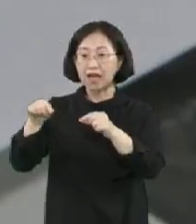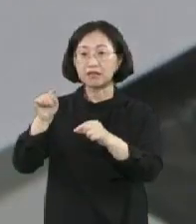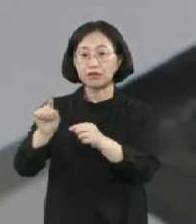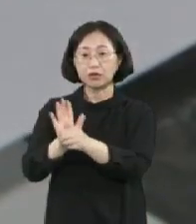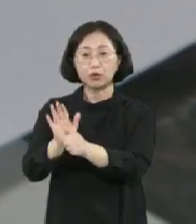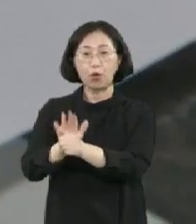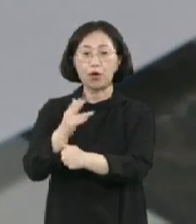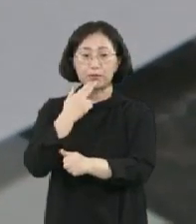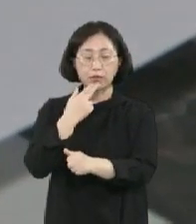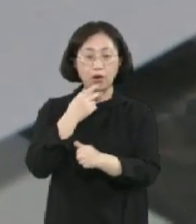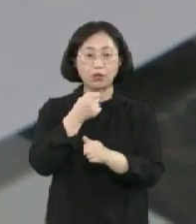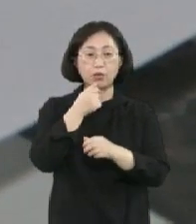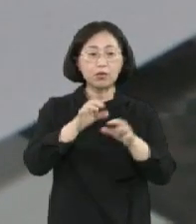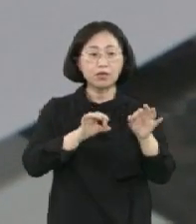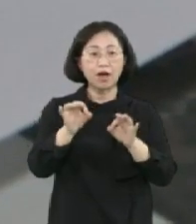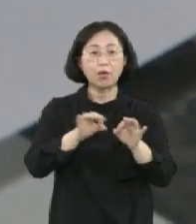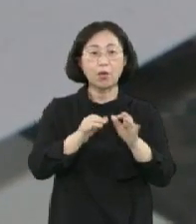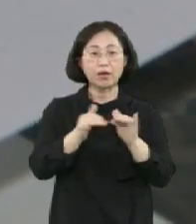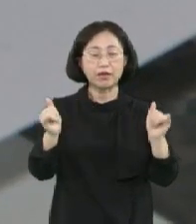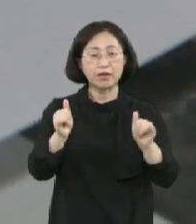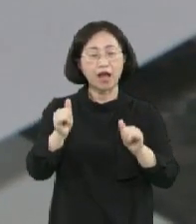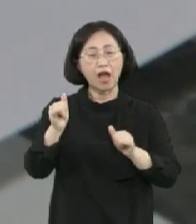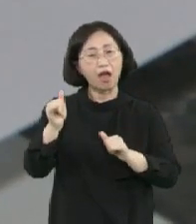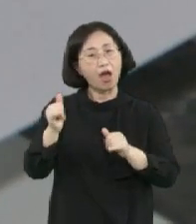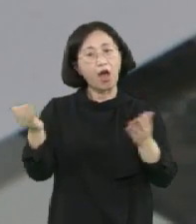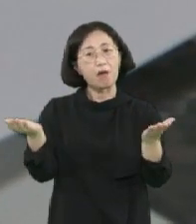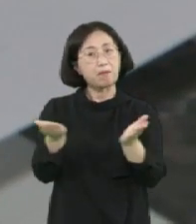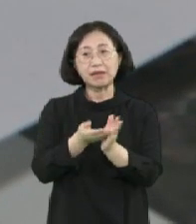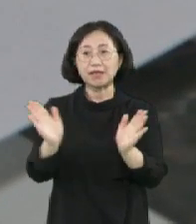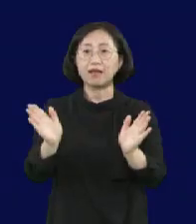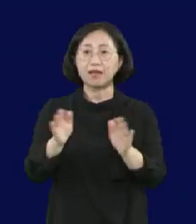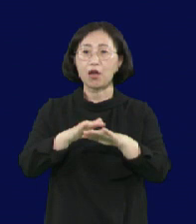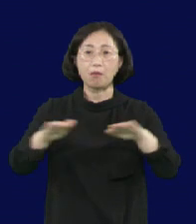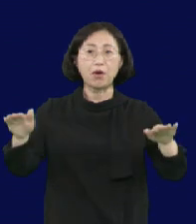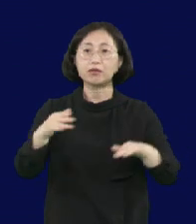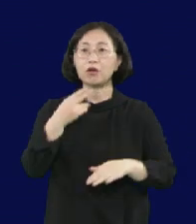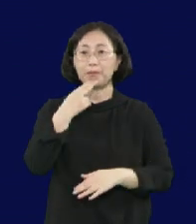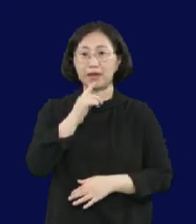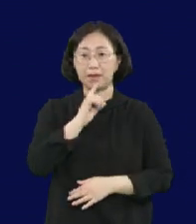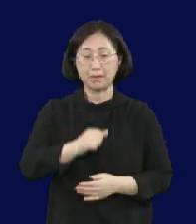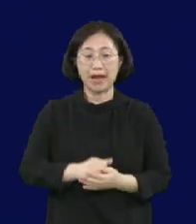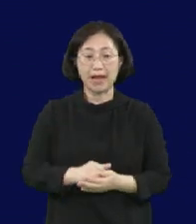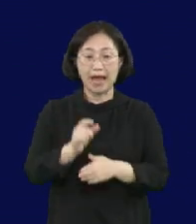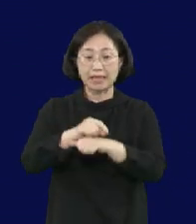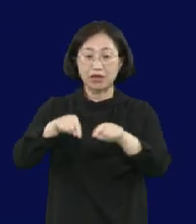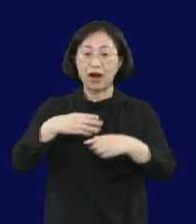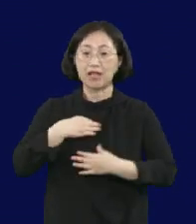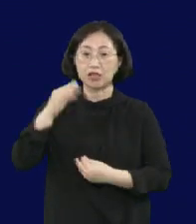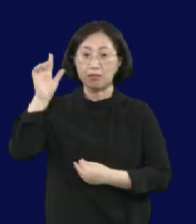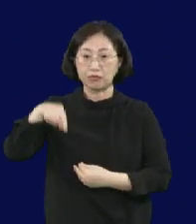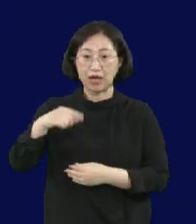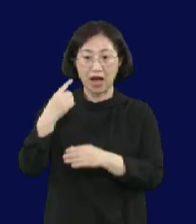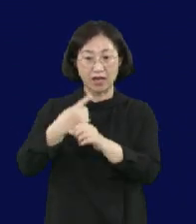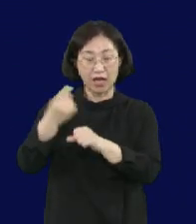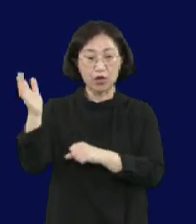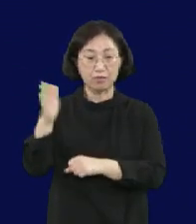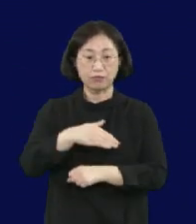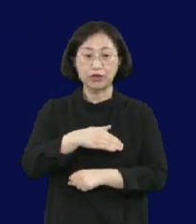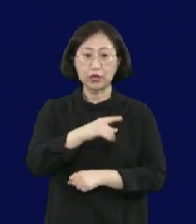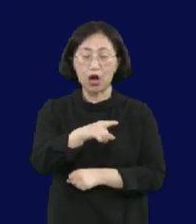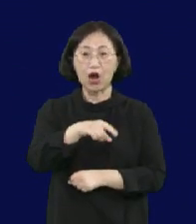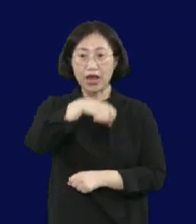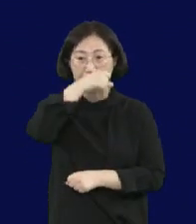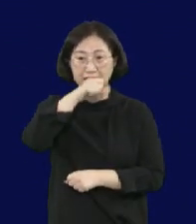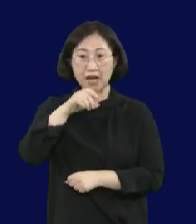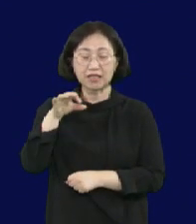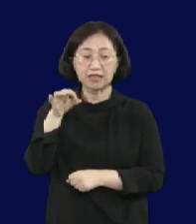안 해줘 소상공인들 간 형평성 논란이 제기되기도 했습니다. 게다가 행정안전부가 내년부터 예산 중복 집행을